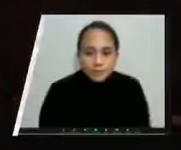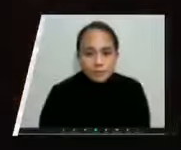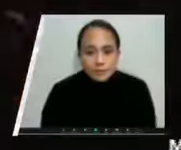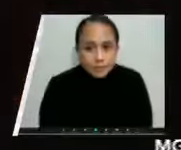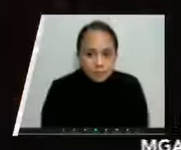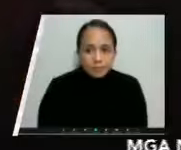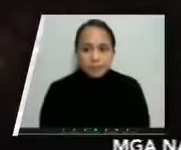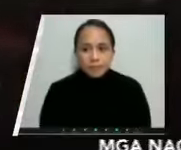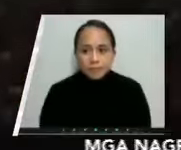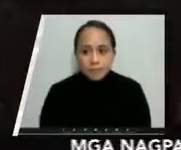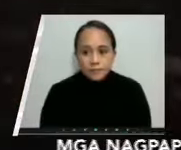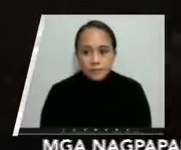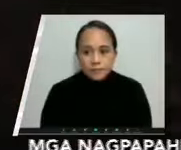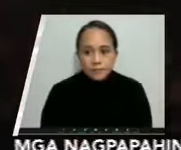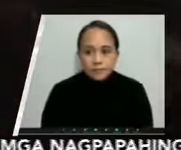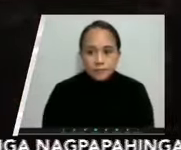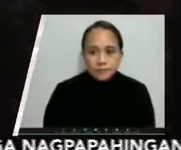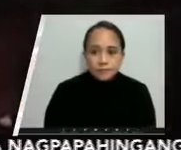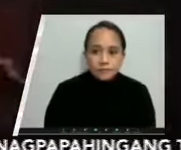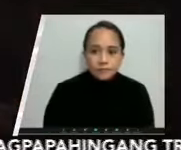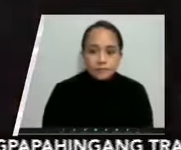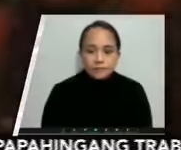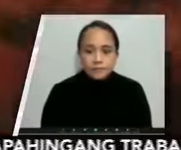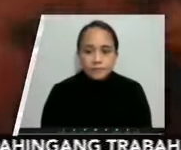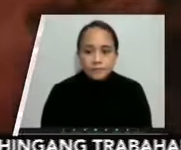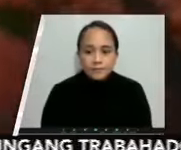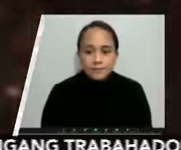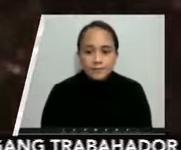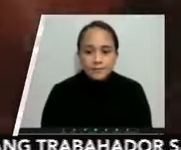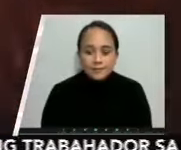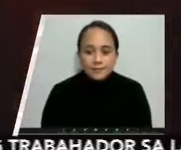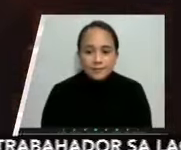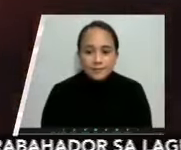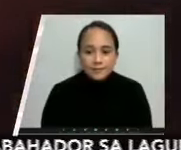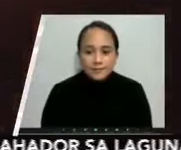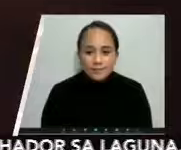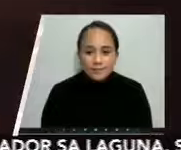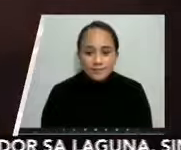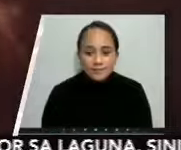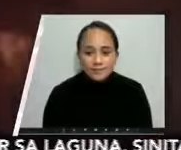Kai isang linggo matapos ang malaking sunog na yan sa Barangay